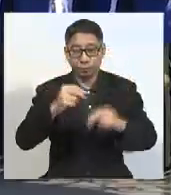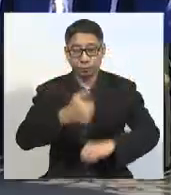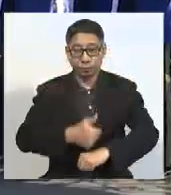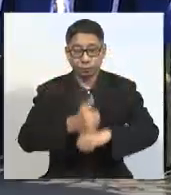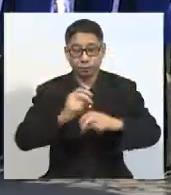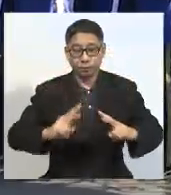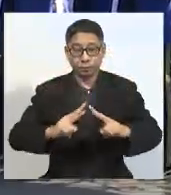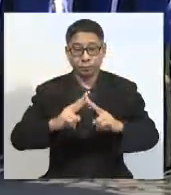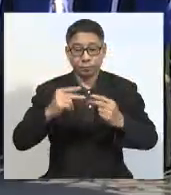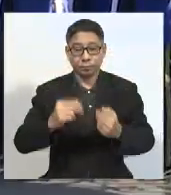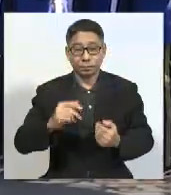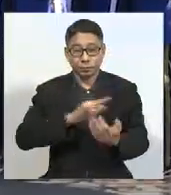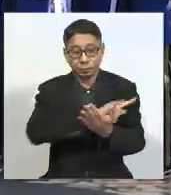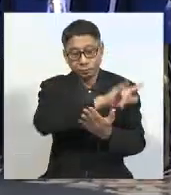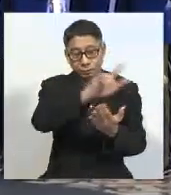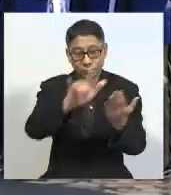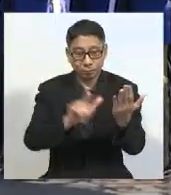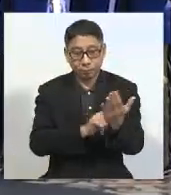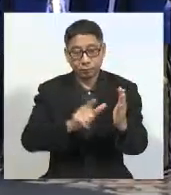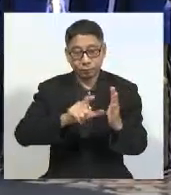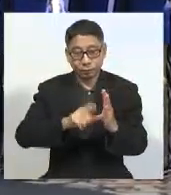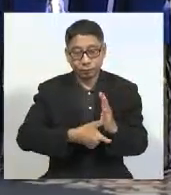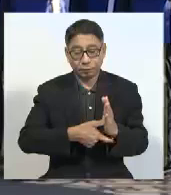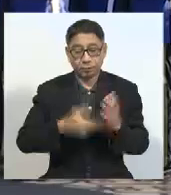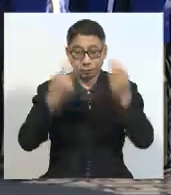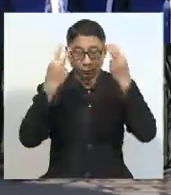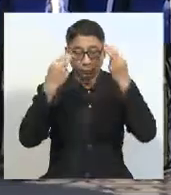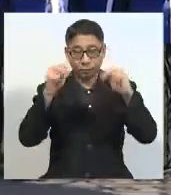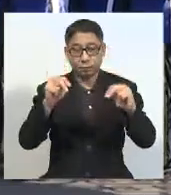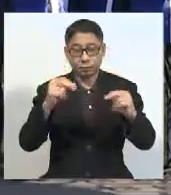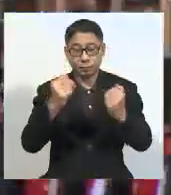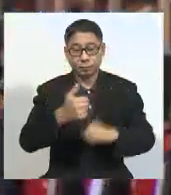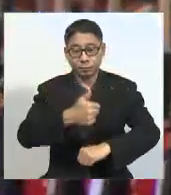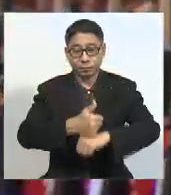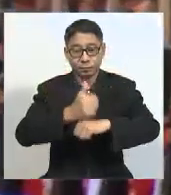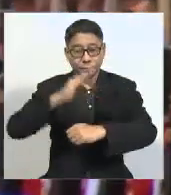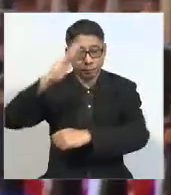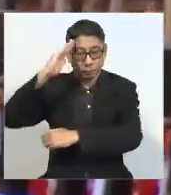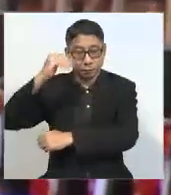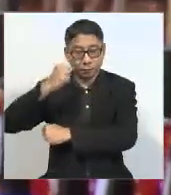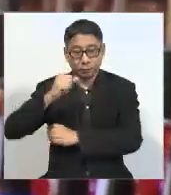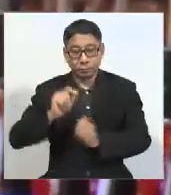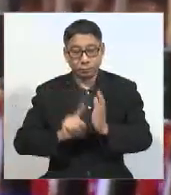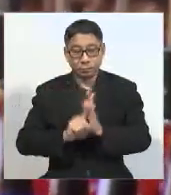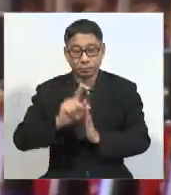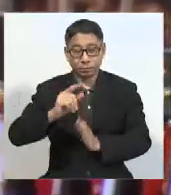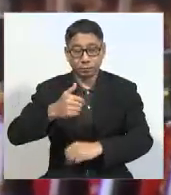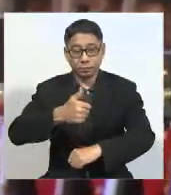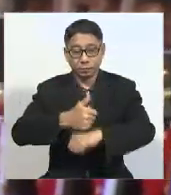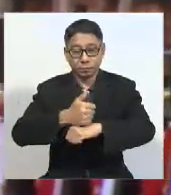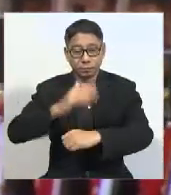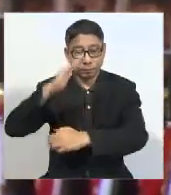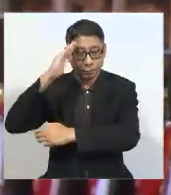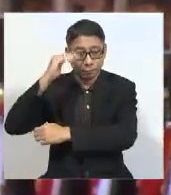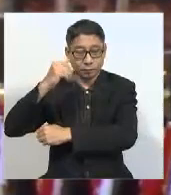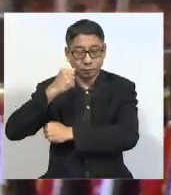รัฐมนตรีว่าการกระทรวงการต่างประเทศเลขาธิการนายกรัฐมนตรีผู้บัญชาการทหารสูงสุดผู้บัญชาการเหล่าทัพ